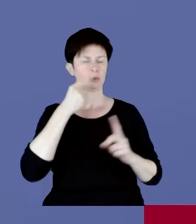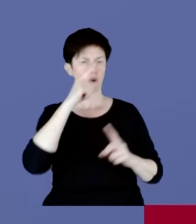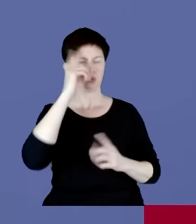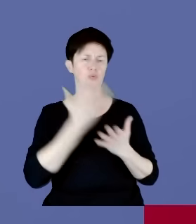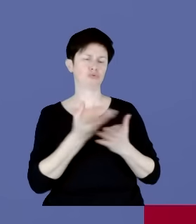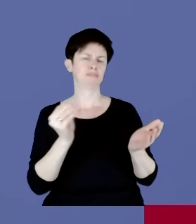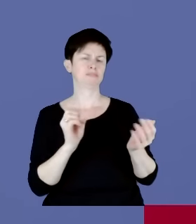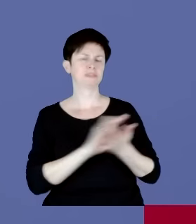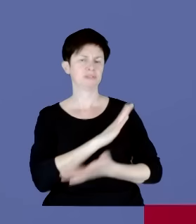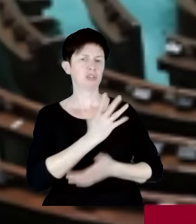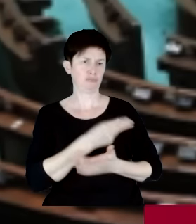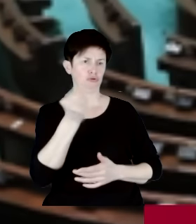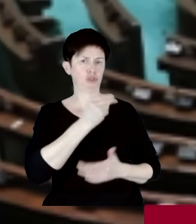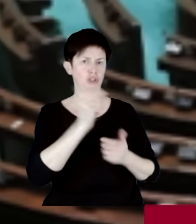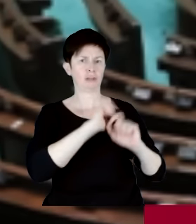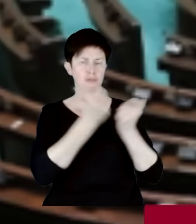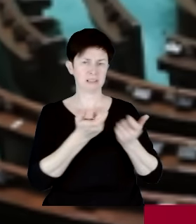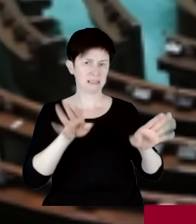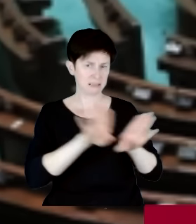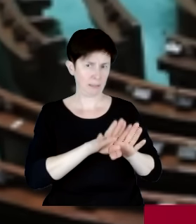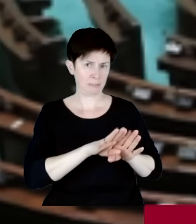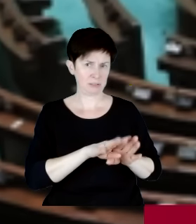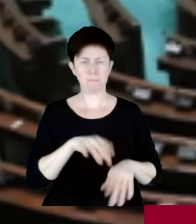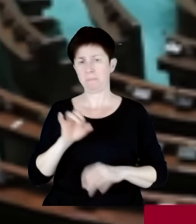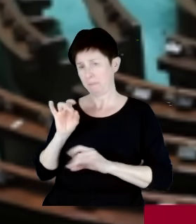niedzielę sklepy, przynajmniej te duże sieci, oczywiście, są zamknięte, bo jak